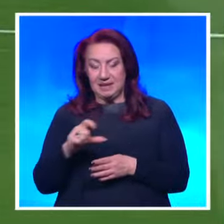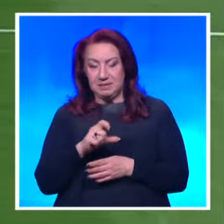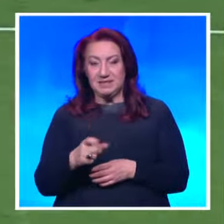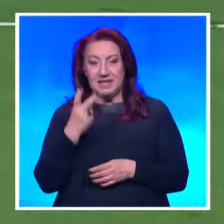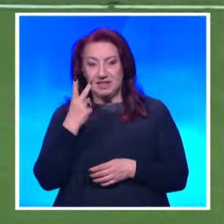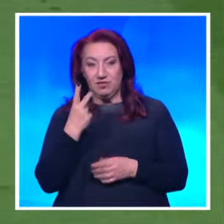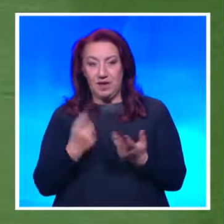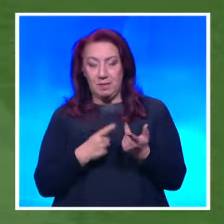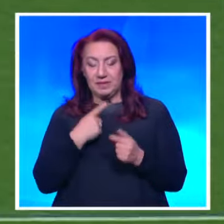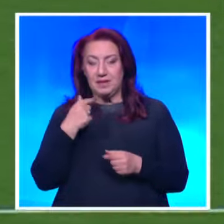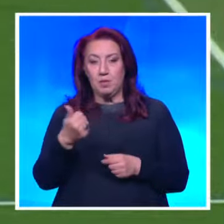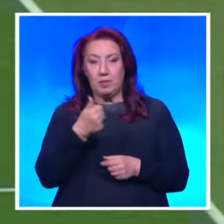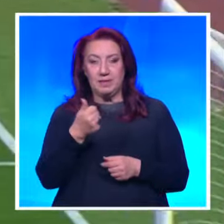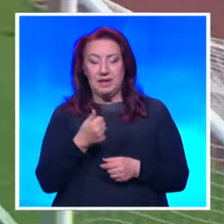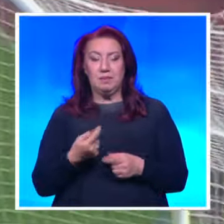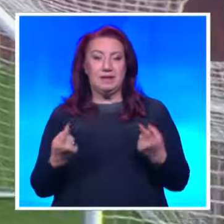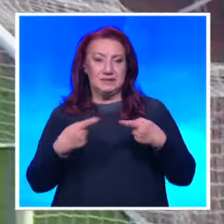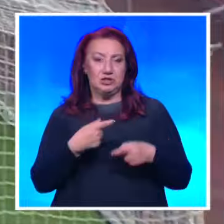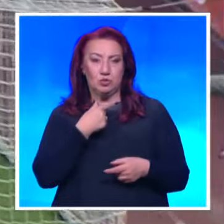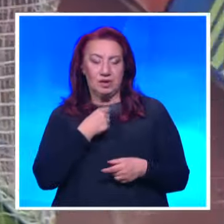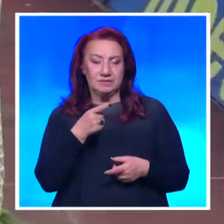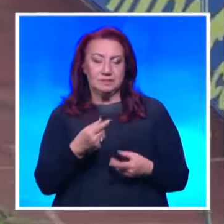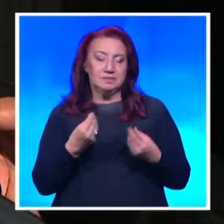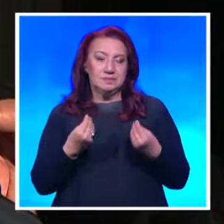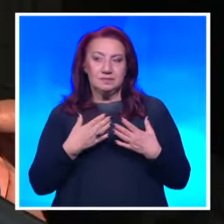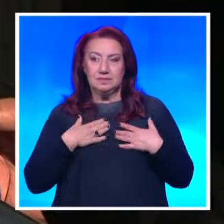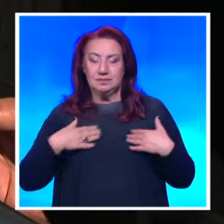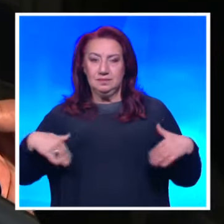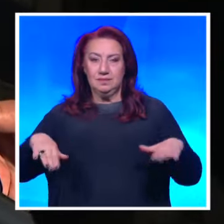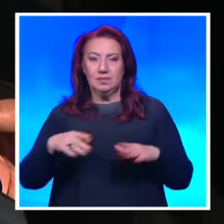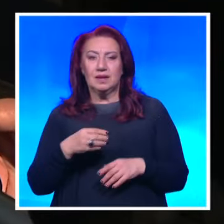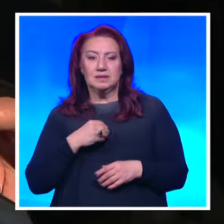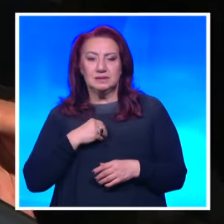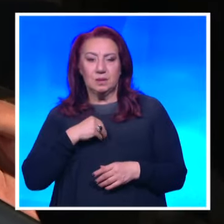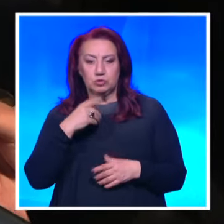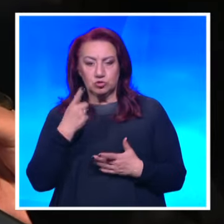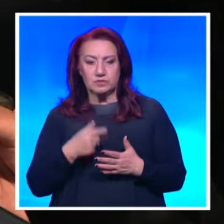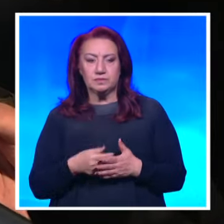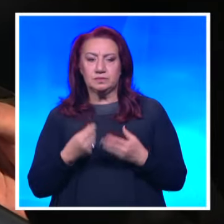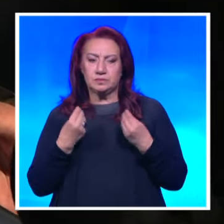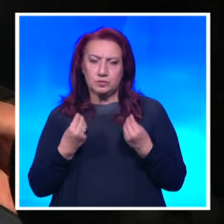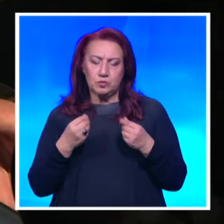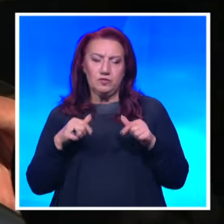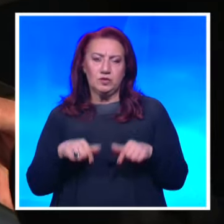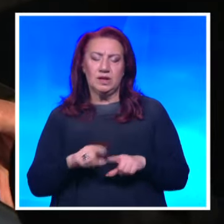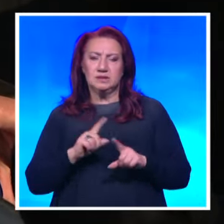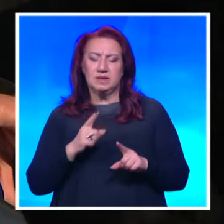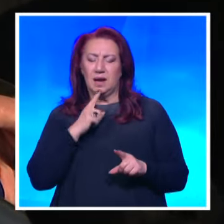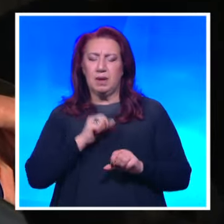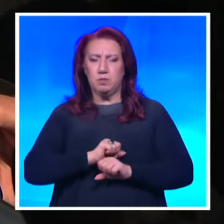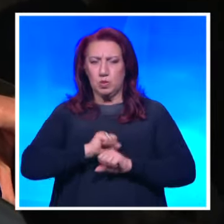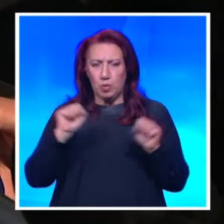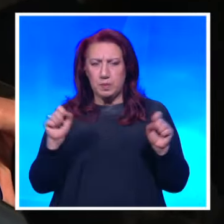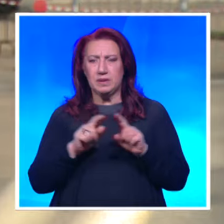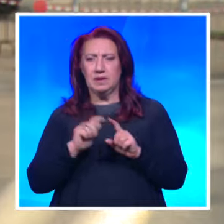за футболистите, за самочувствието на отбора. Хубавото е, че днеска нямаше от тези ракети, бомби,